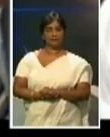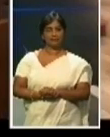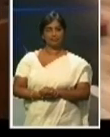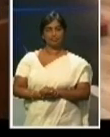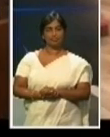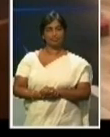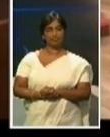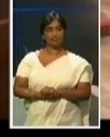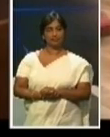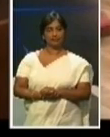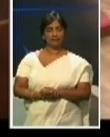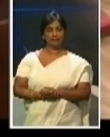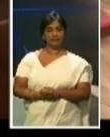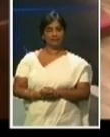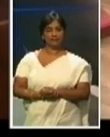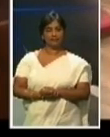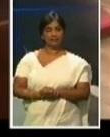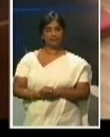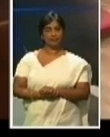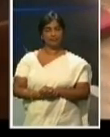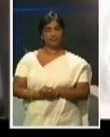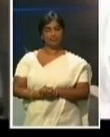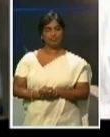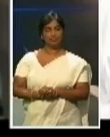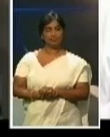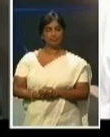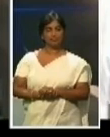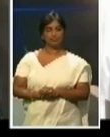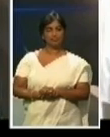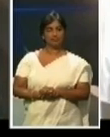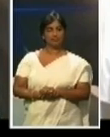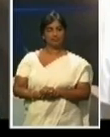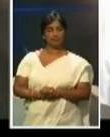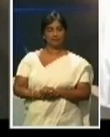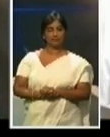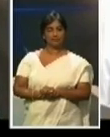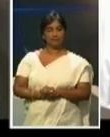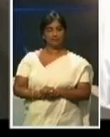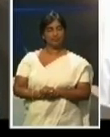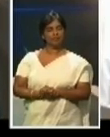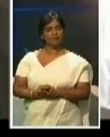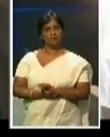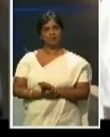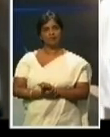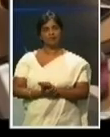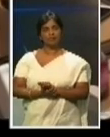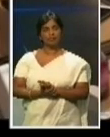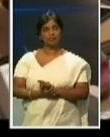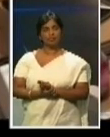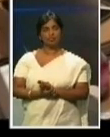ලංකාවේ දේශය තුළ වෙනම රජයක් පිහිටවීමට කිලිම හෝ අන්‍යකාරී ශ්‍රී ලංකාව තුළදී හෝ ඉන් පිටදී ආධාර දීම අනුවල දීම අනුග්‍රහය